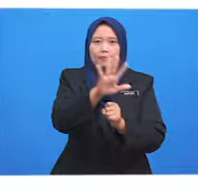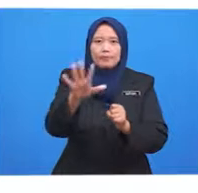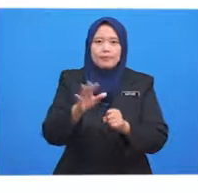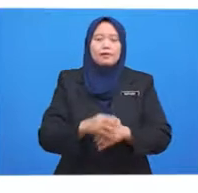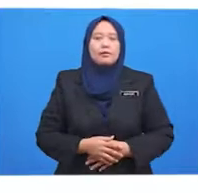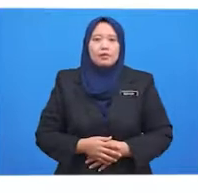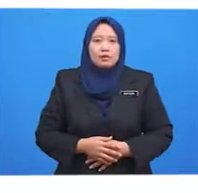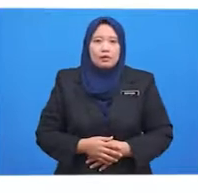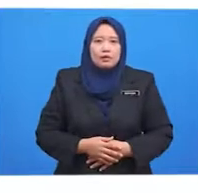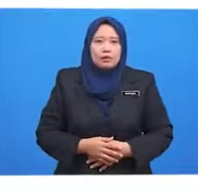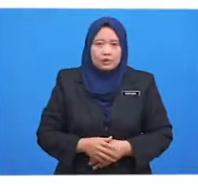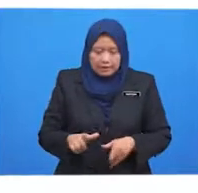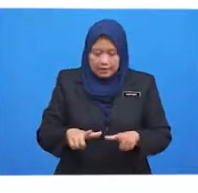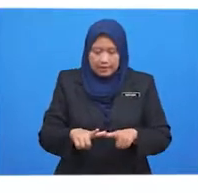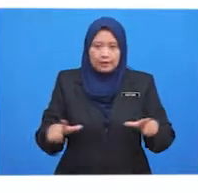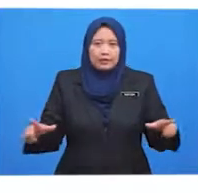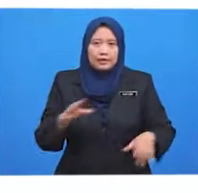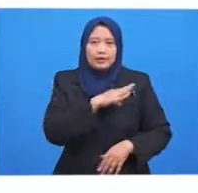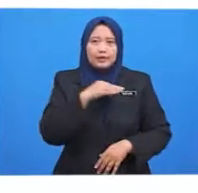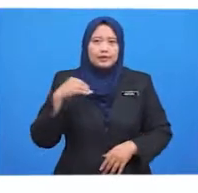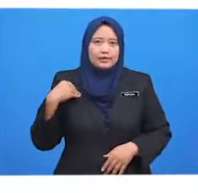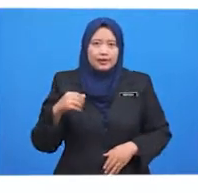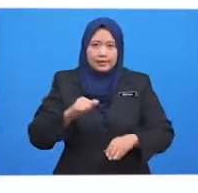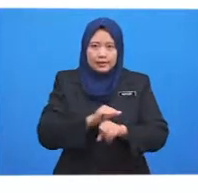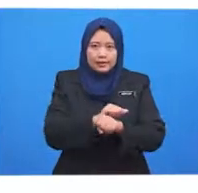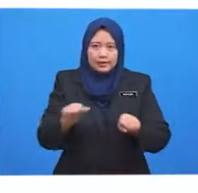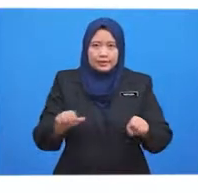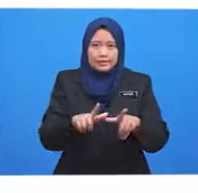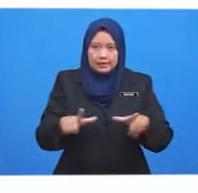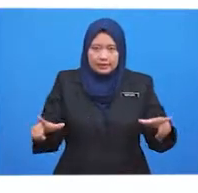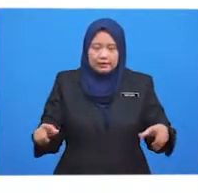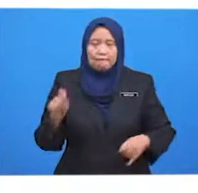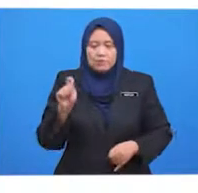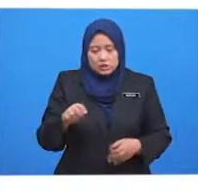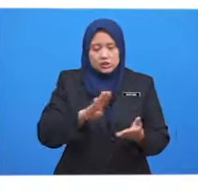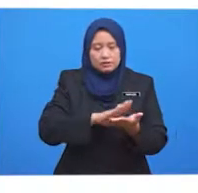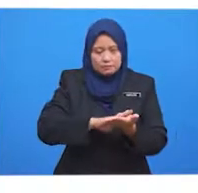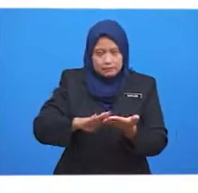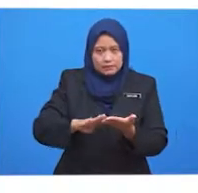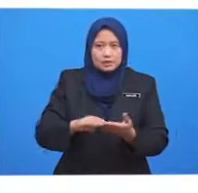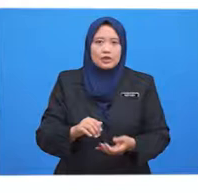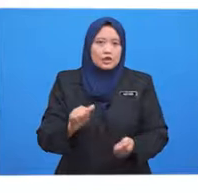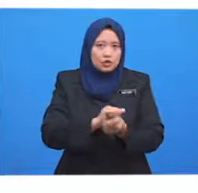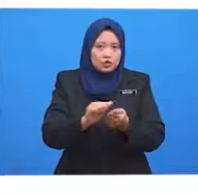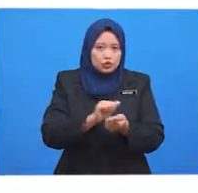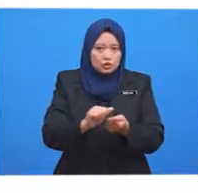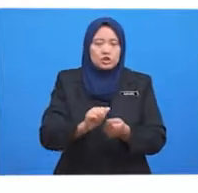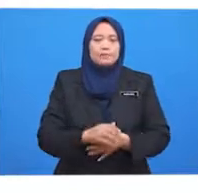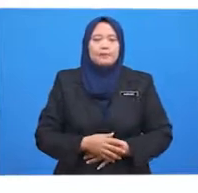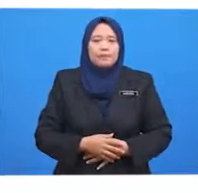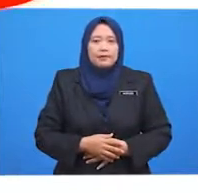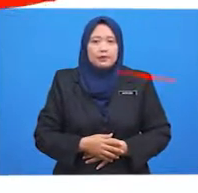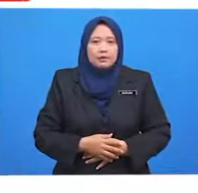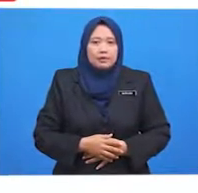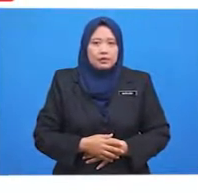dinding dan kain lansir mestilah dicuci dan dibersihkan dari semasa ke semasa.